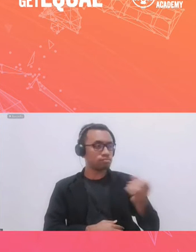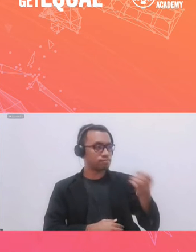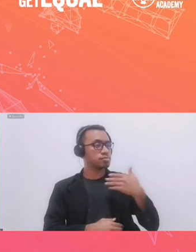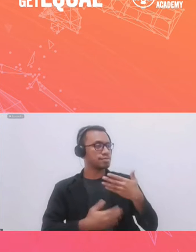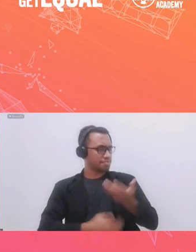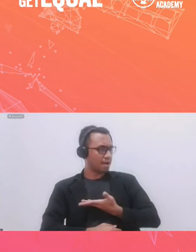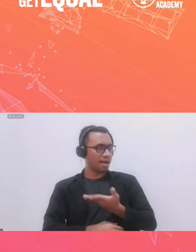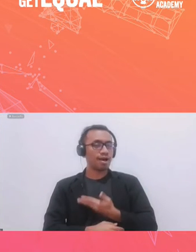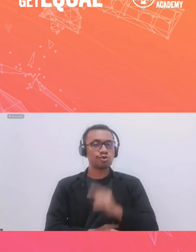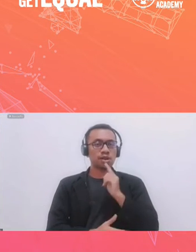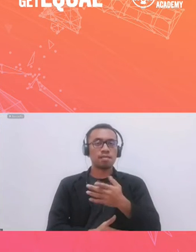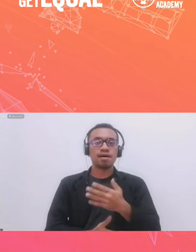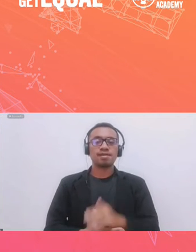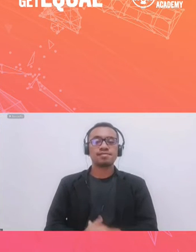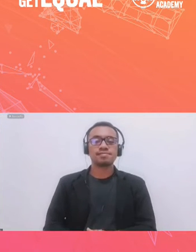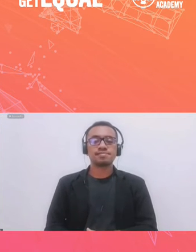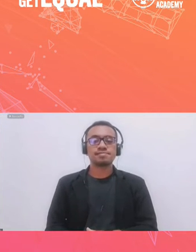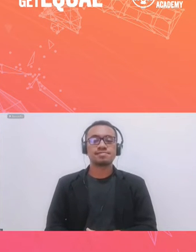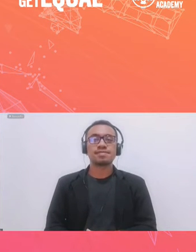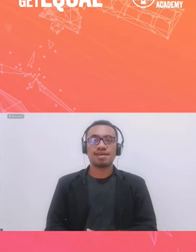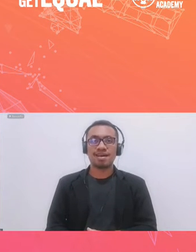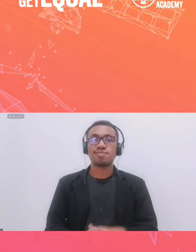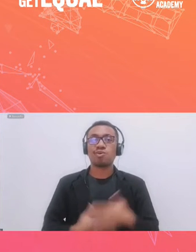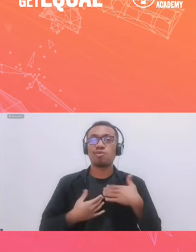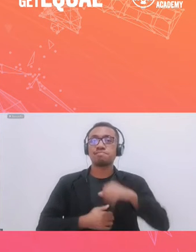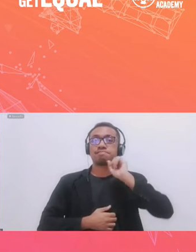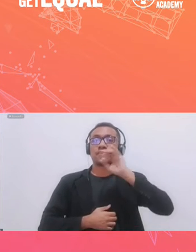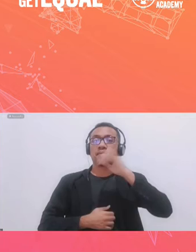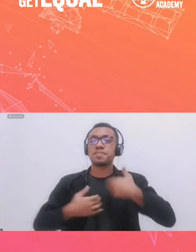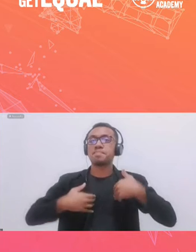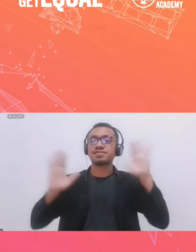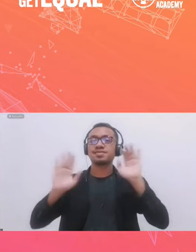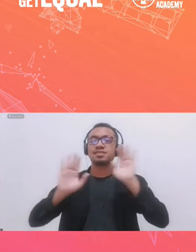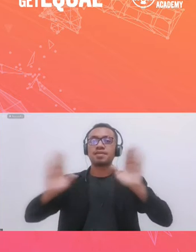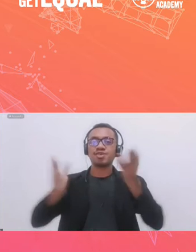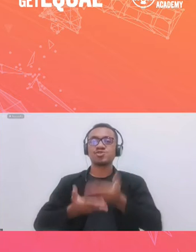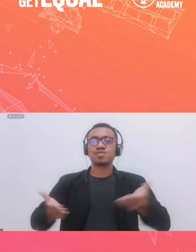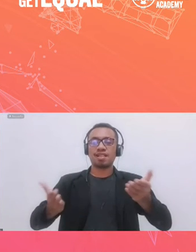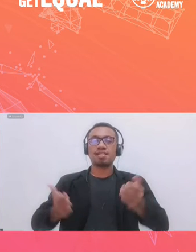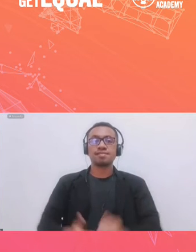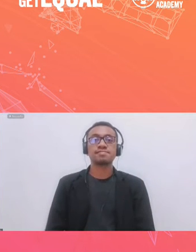kebebasan berpendapat di dunia digital. Kemudian Kak Angki juga